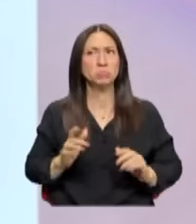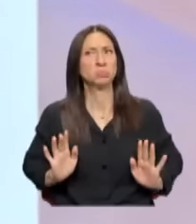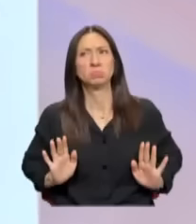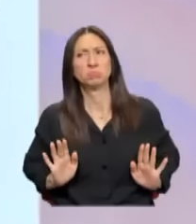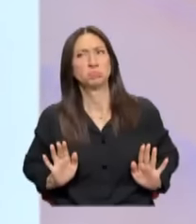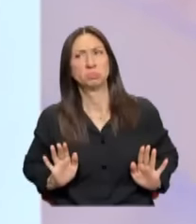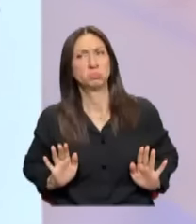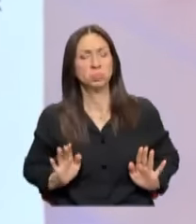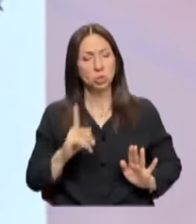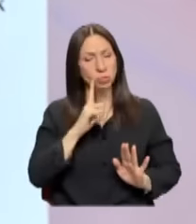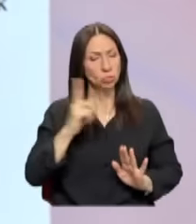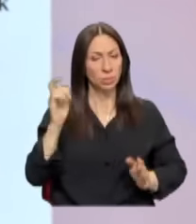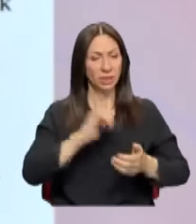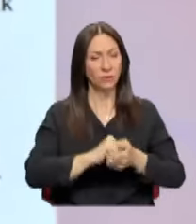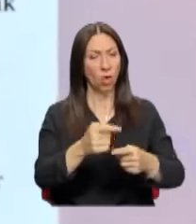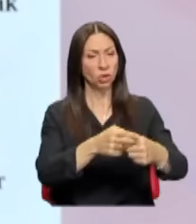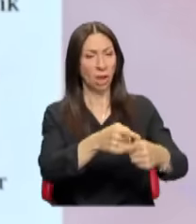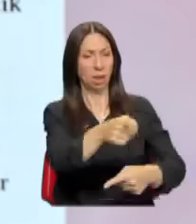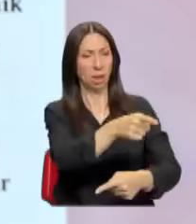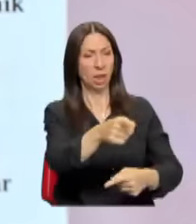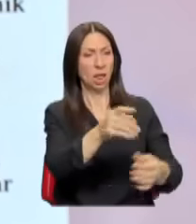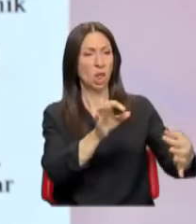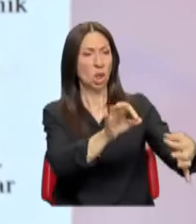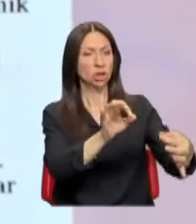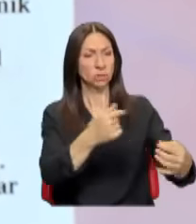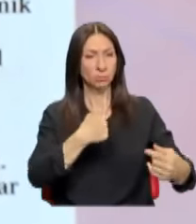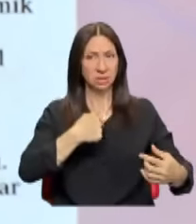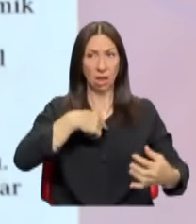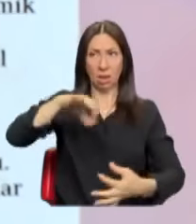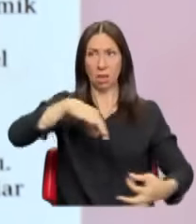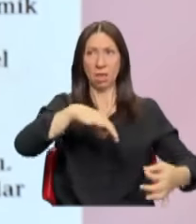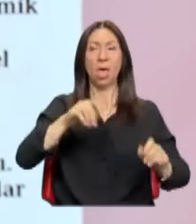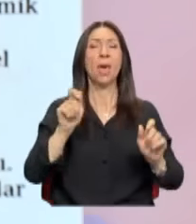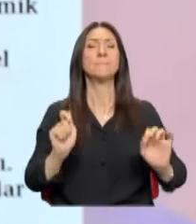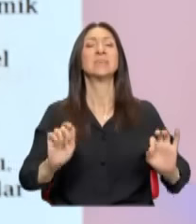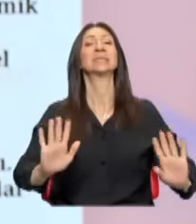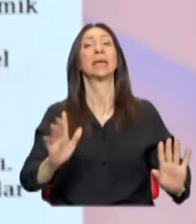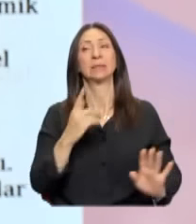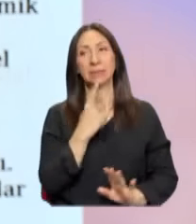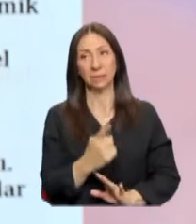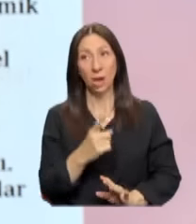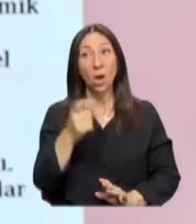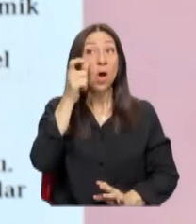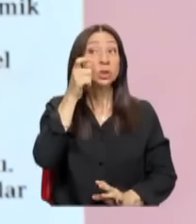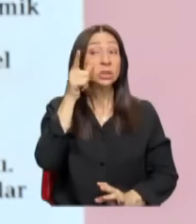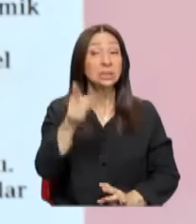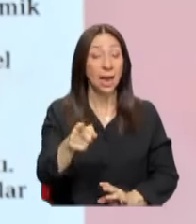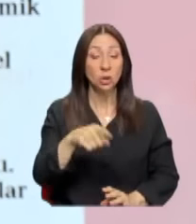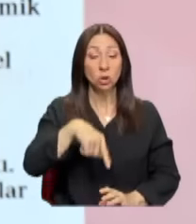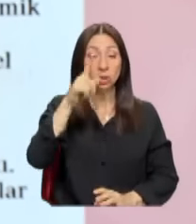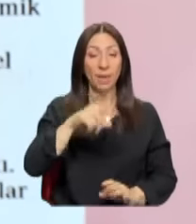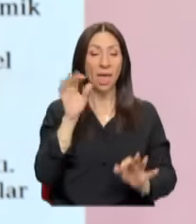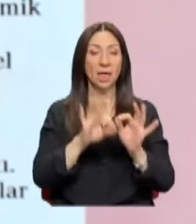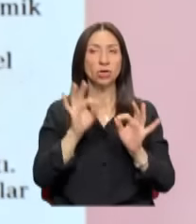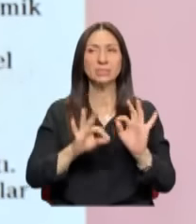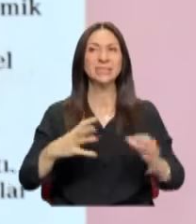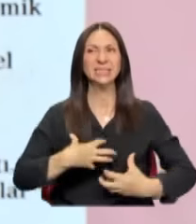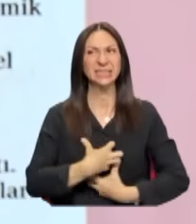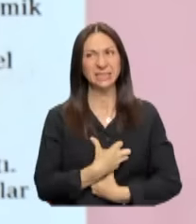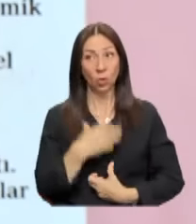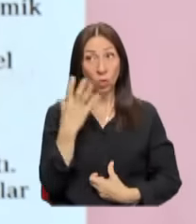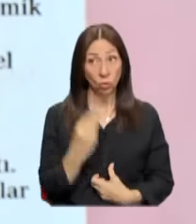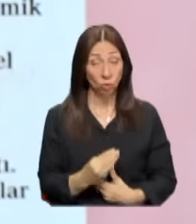alınmıyoruz. Cumhur İttifakı'nın ortakları iletişimi bizim üzerimizden kurmasınlar dedi. Özgür Özel, gündemlerinin ekonomik kriz